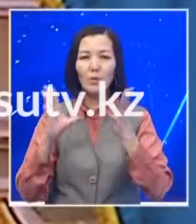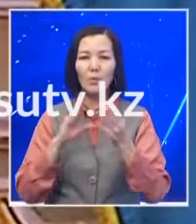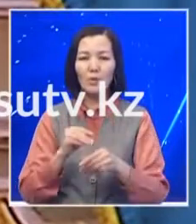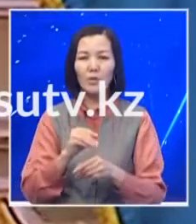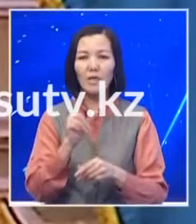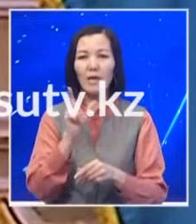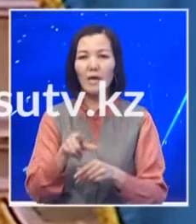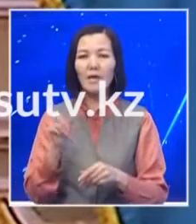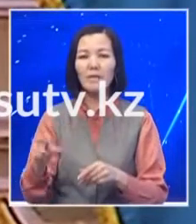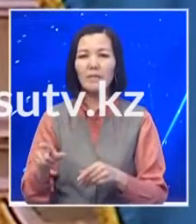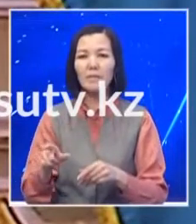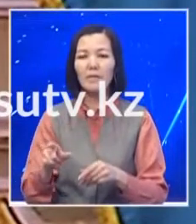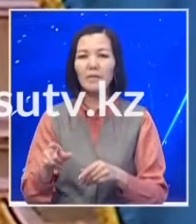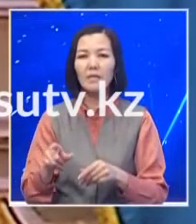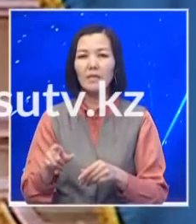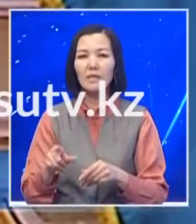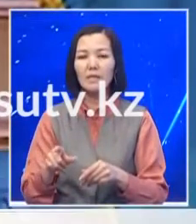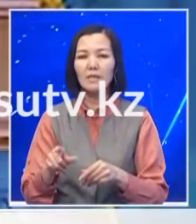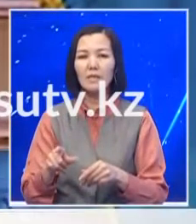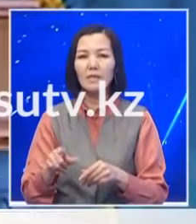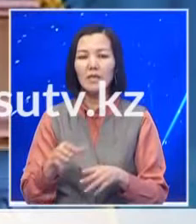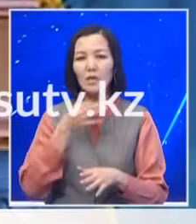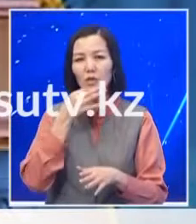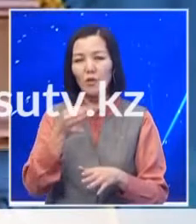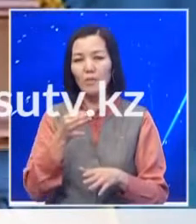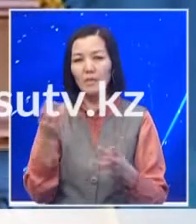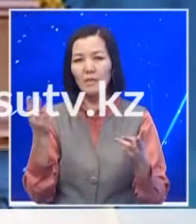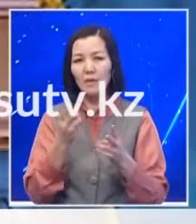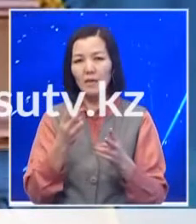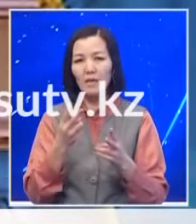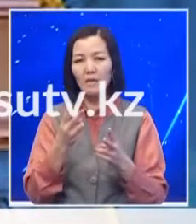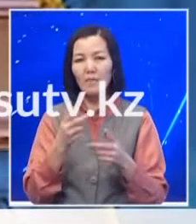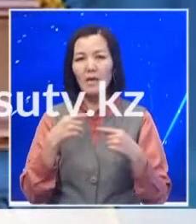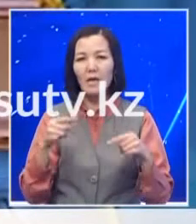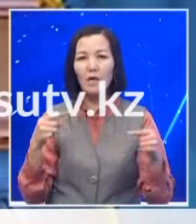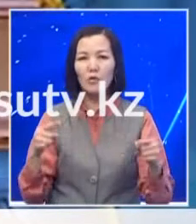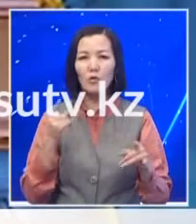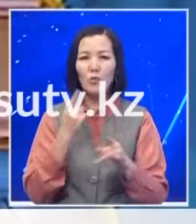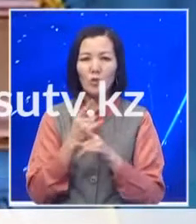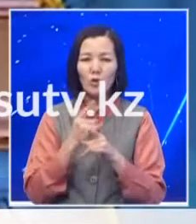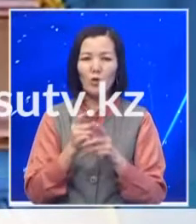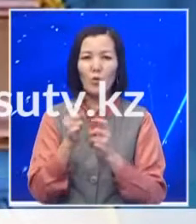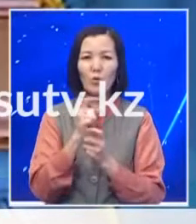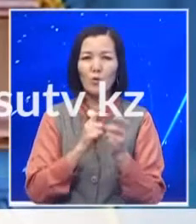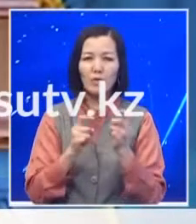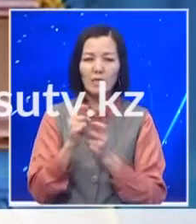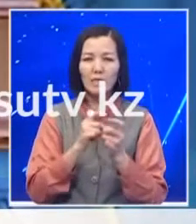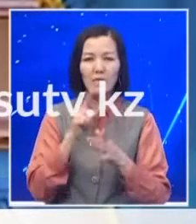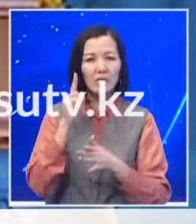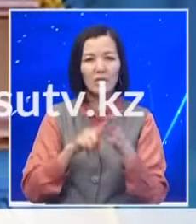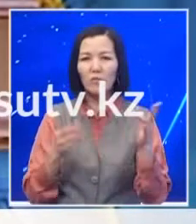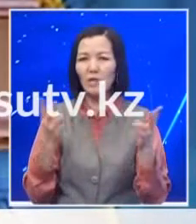азаматтарымызды екпе мәселесіне жау кешілікпен қарап, түрлі қауесеттерден аулақ болуға